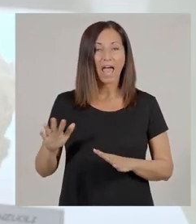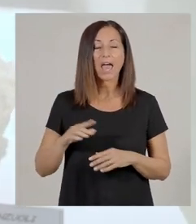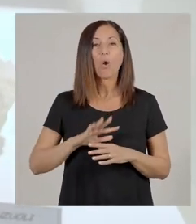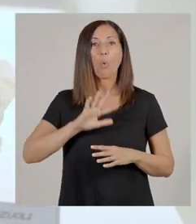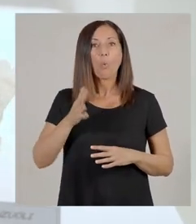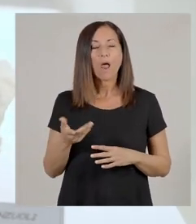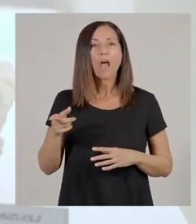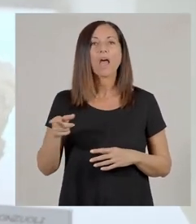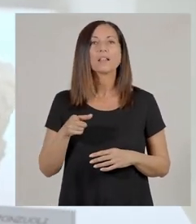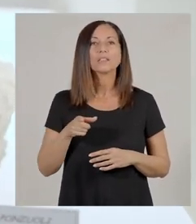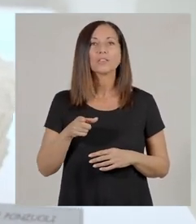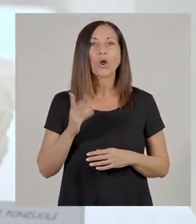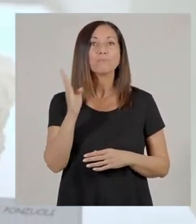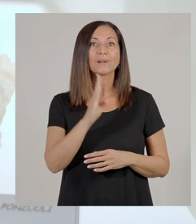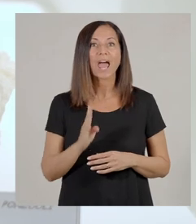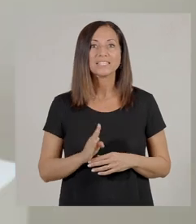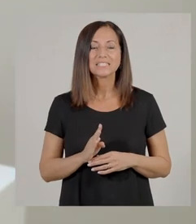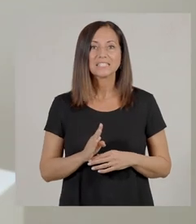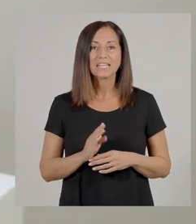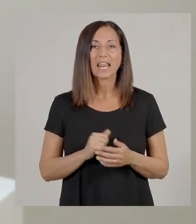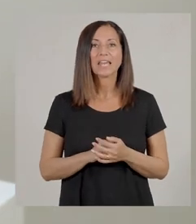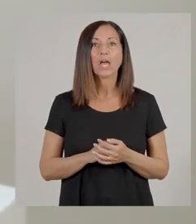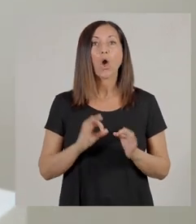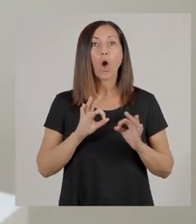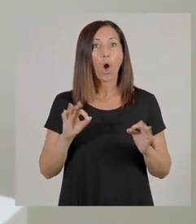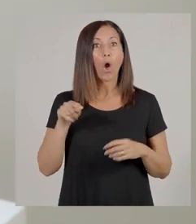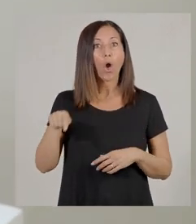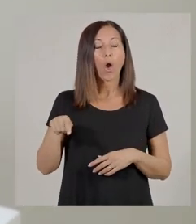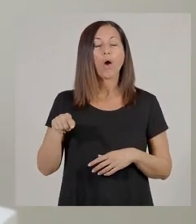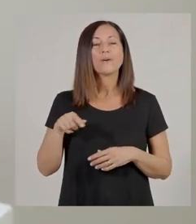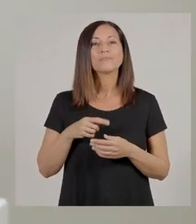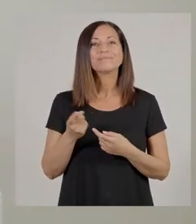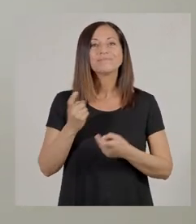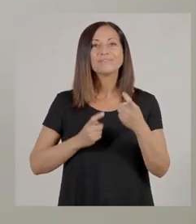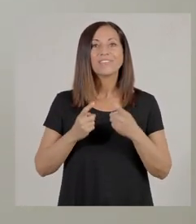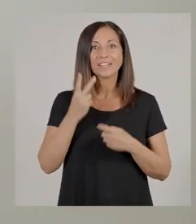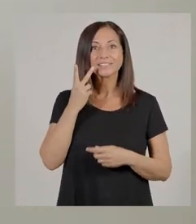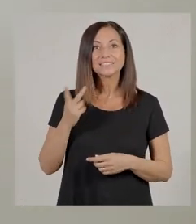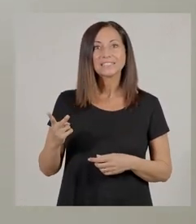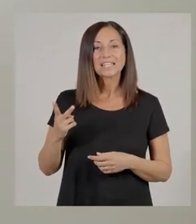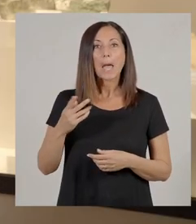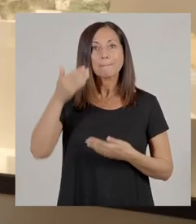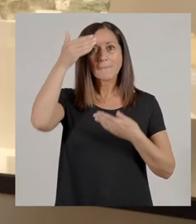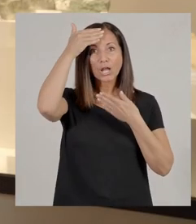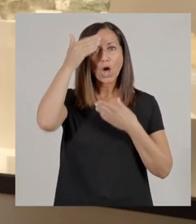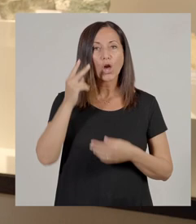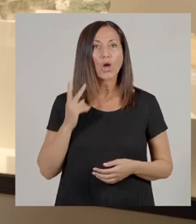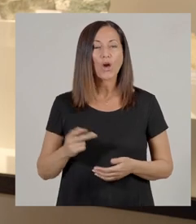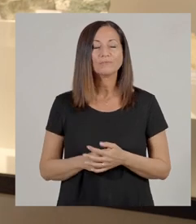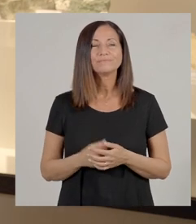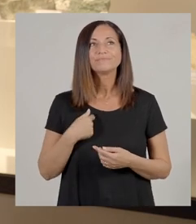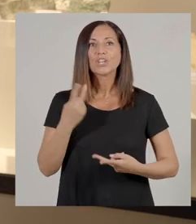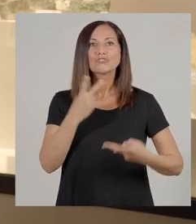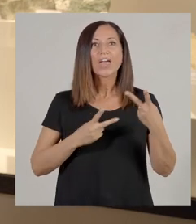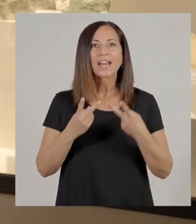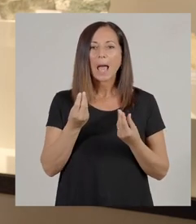quarzo ialino dal Brasile o la vanadinite dal Marocco. La ricerca dei